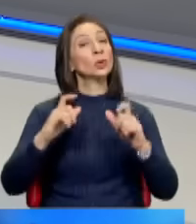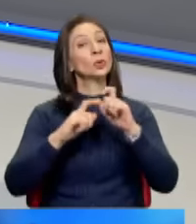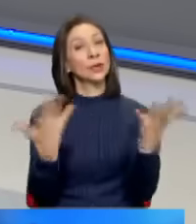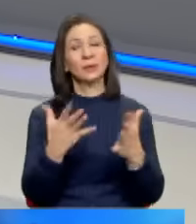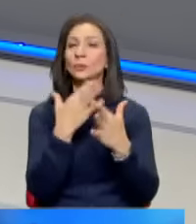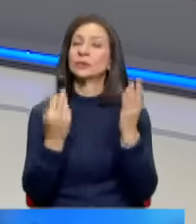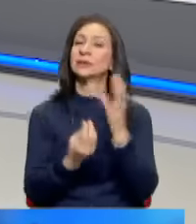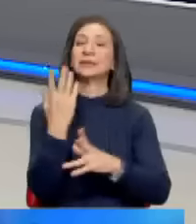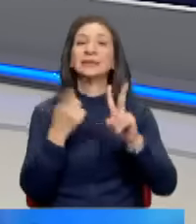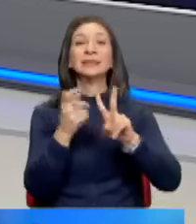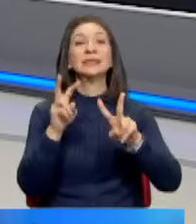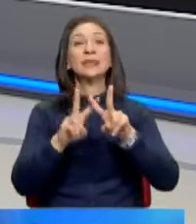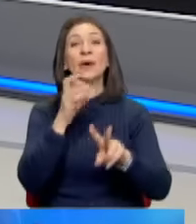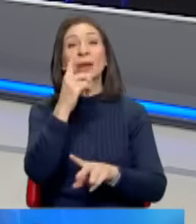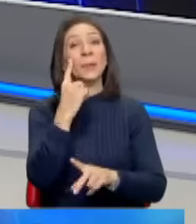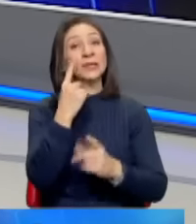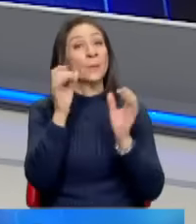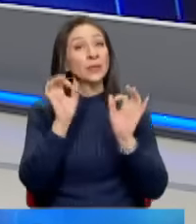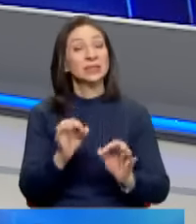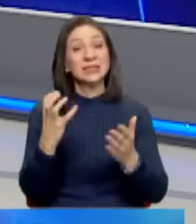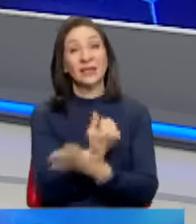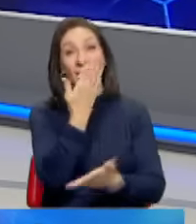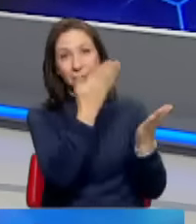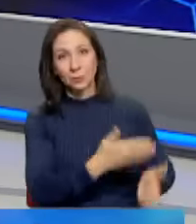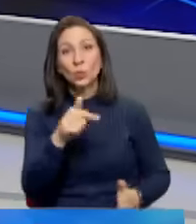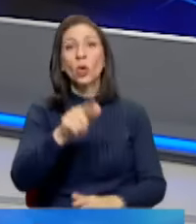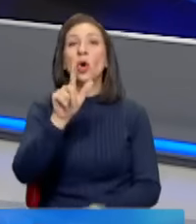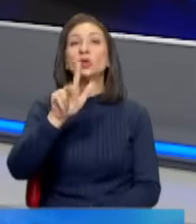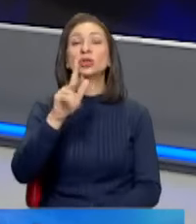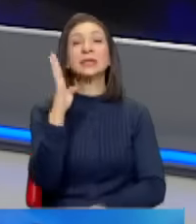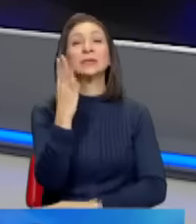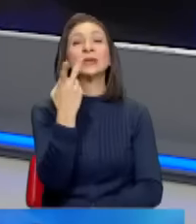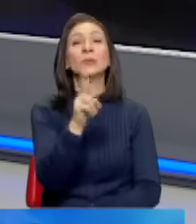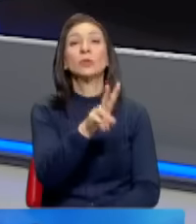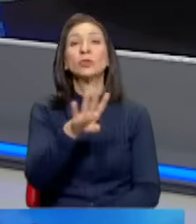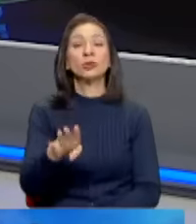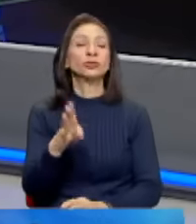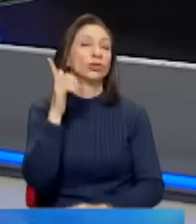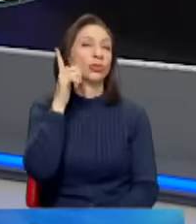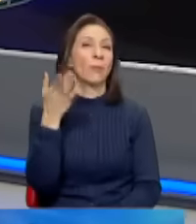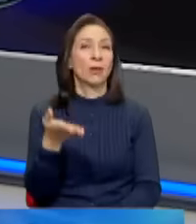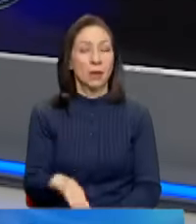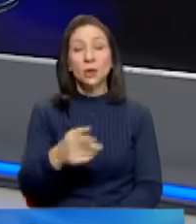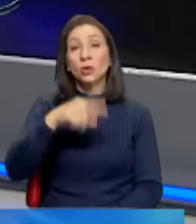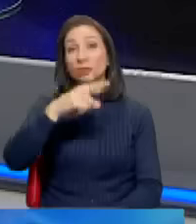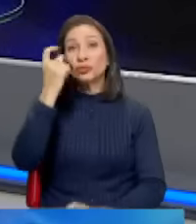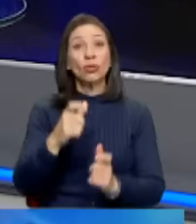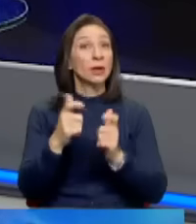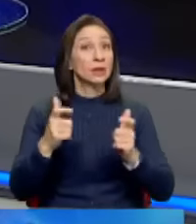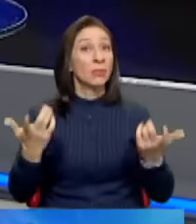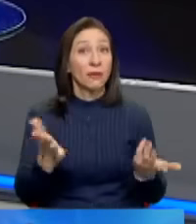Günaydın, mutlu sabahlar. Navda Haber ilk bakışta başlıyor. Ben Zafer Söken. Bugün 13 Kasım 2024 günlerden çarşamba. Günün sıcak